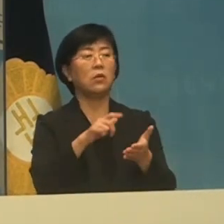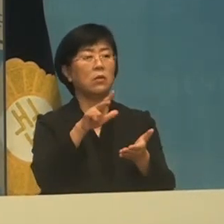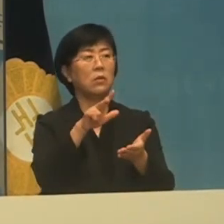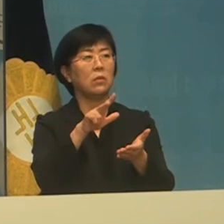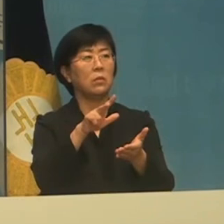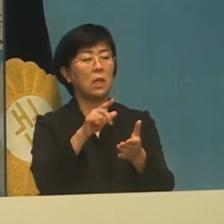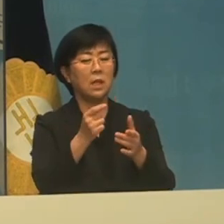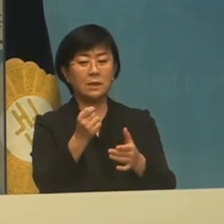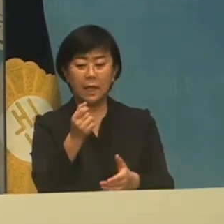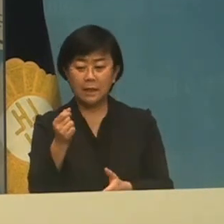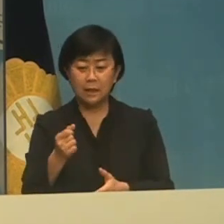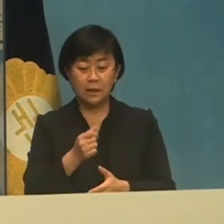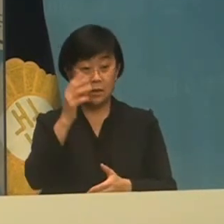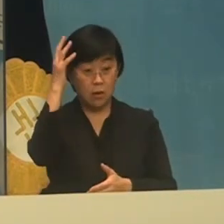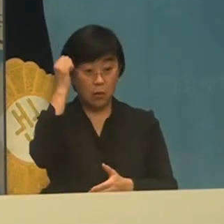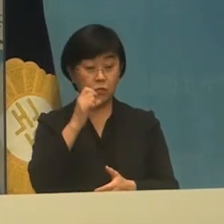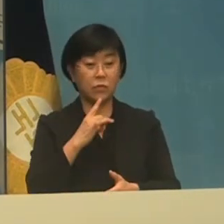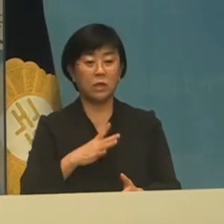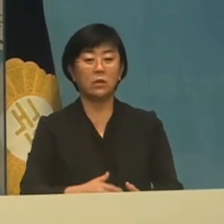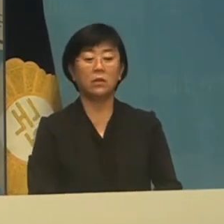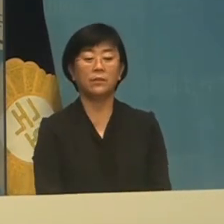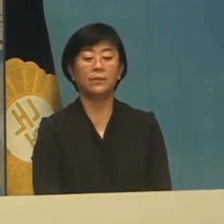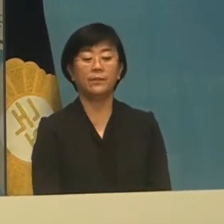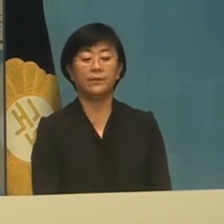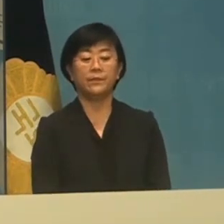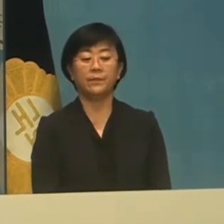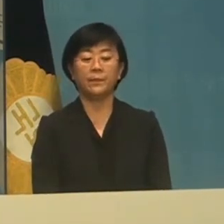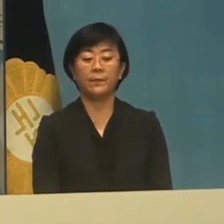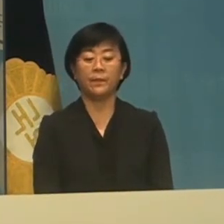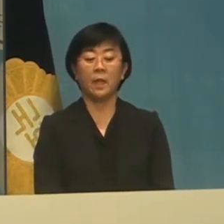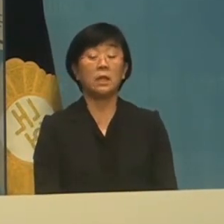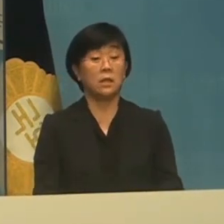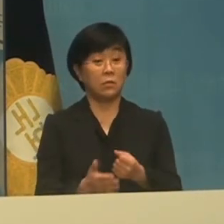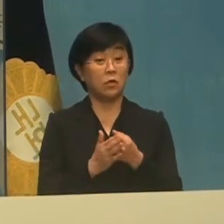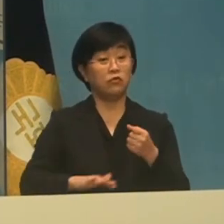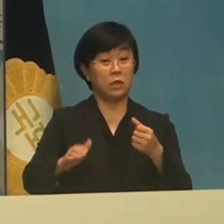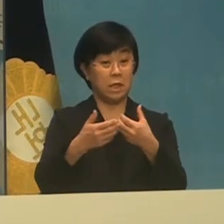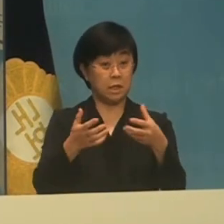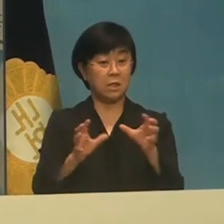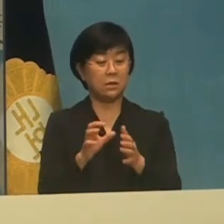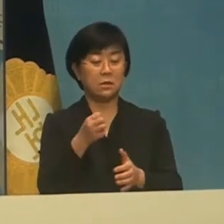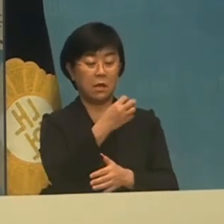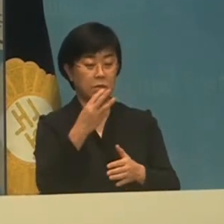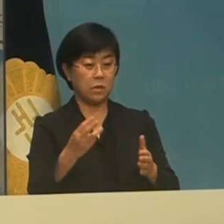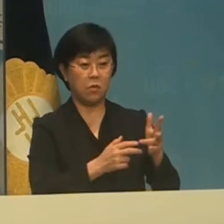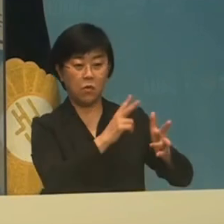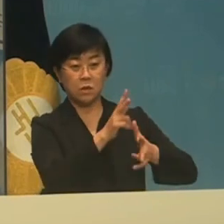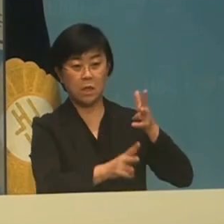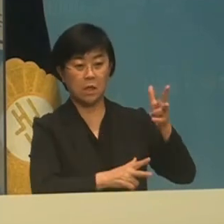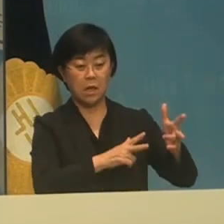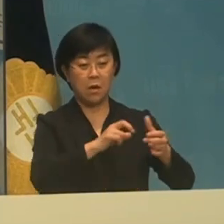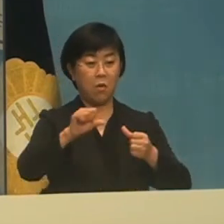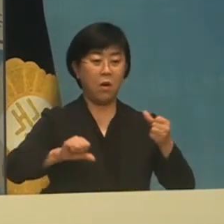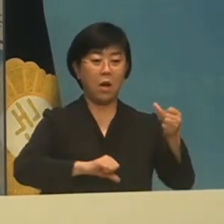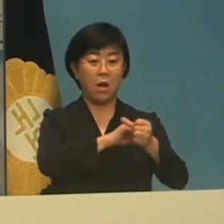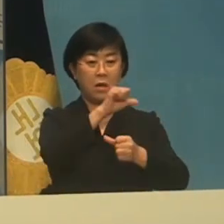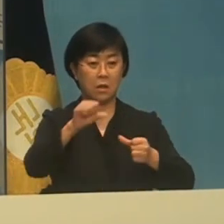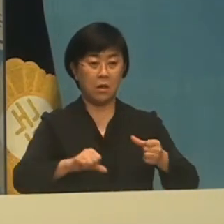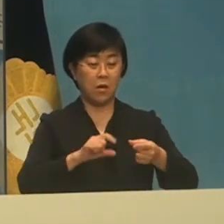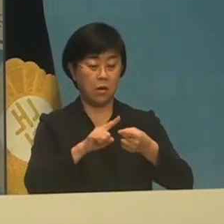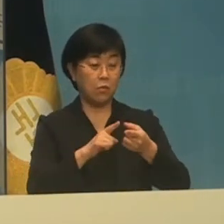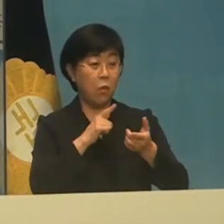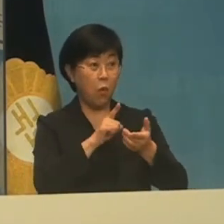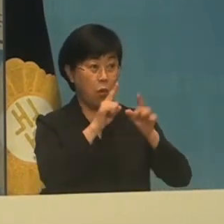조각난 기억들이 전부였습니다. 때문에 반올림은 삼성 공장의 작업 환경을 측정한